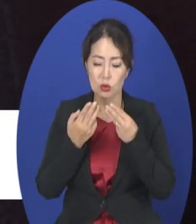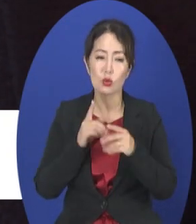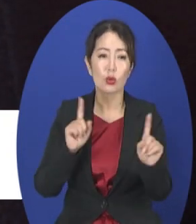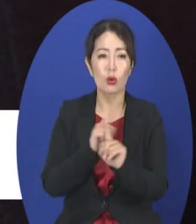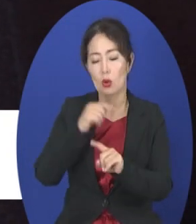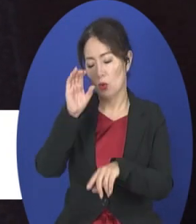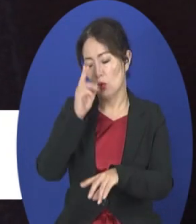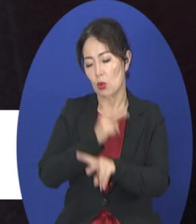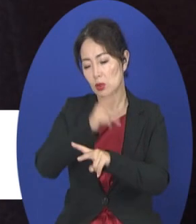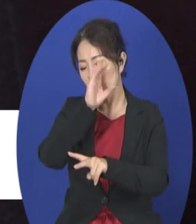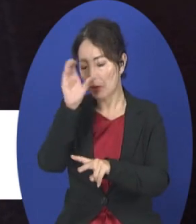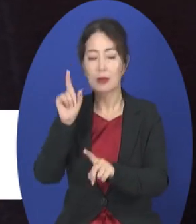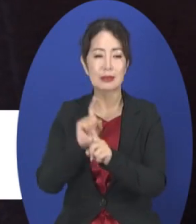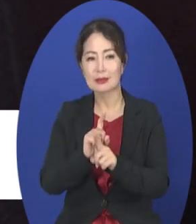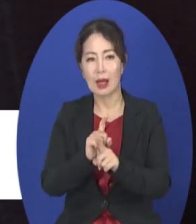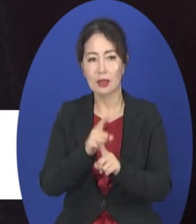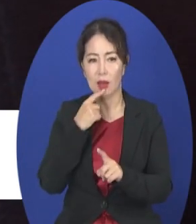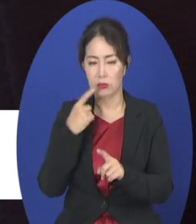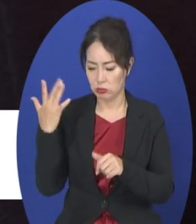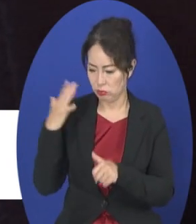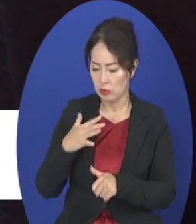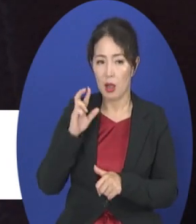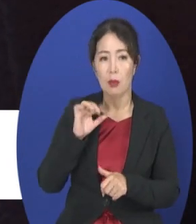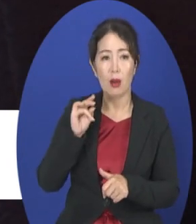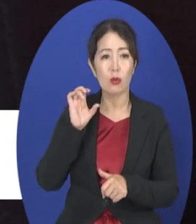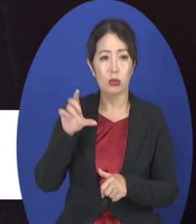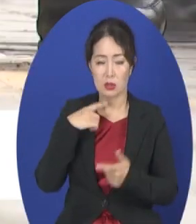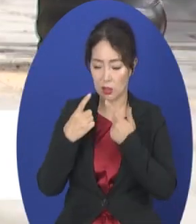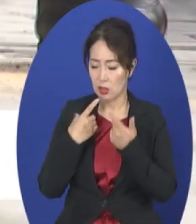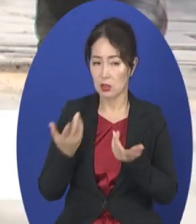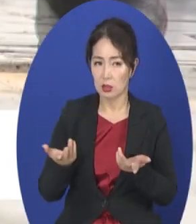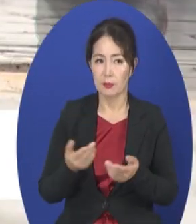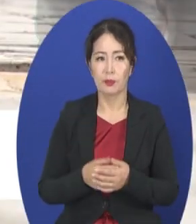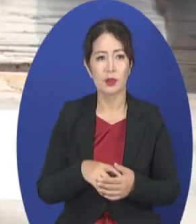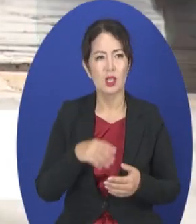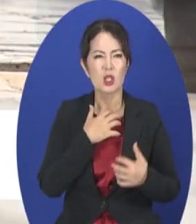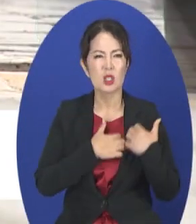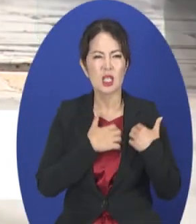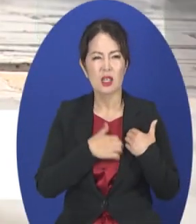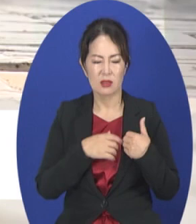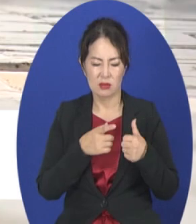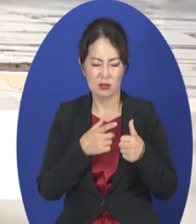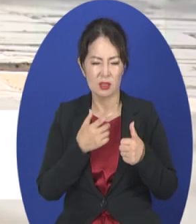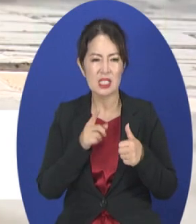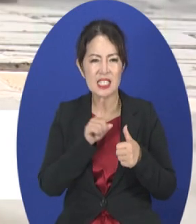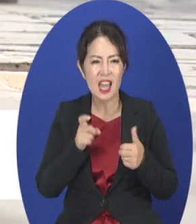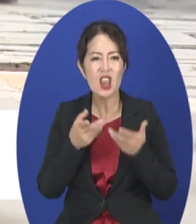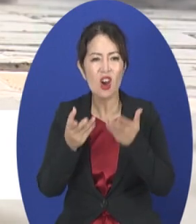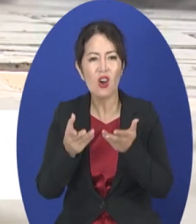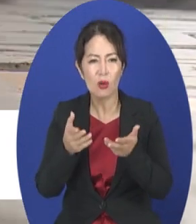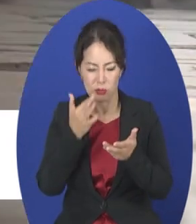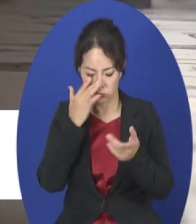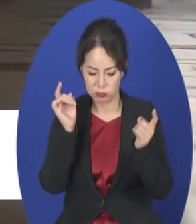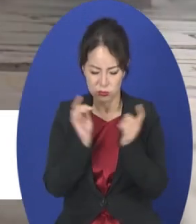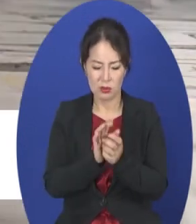хуулийн байгууллагаараа явна л гэж ер нь банкс маань ер нь ярьж байгаа байхгүй. Шуурхай нэртэй зээлийн хугацаа хэтэрч алдан тооцоход үндсэн төлбөрийг